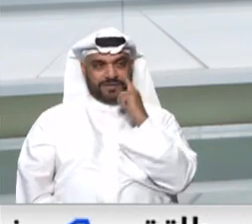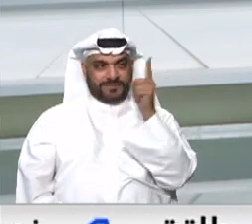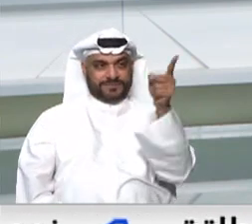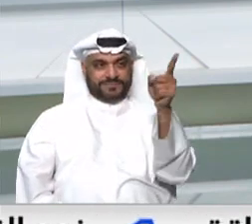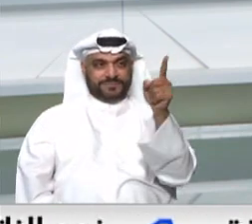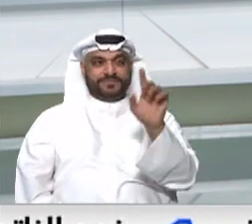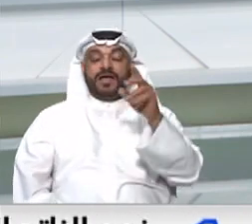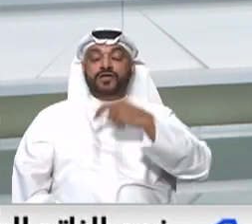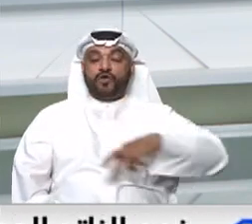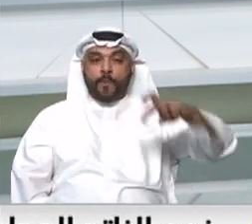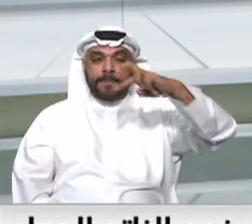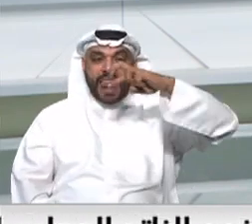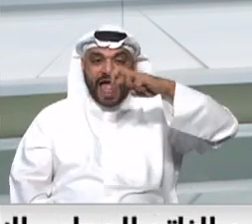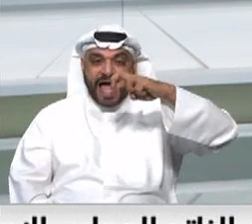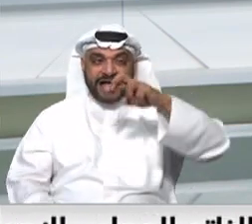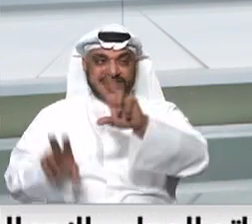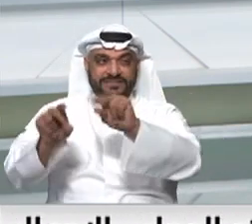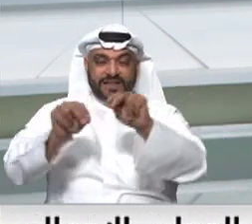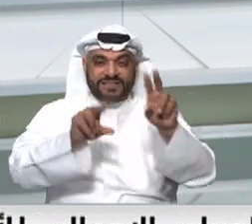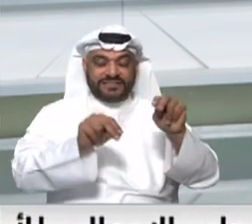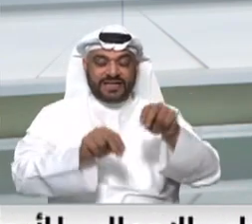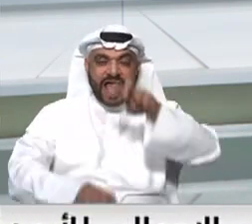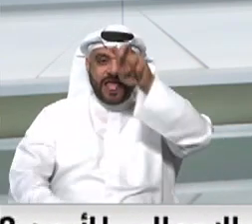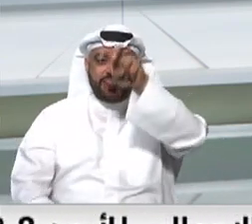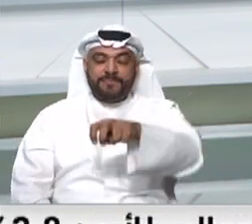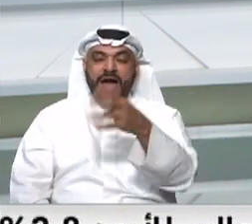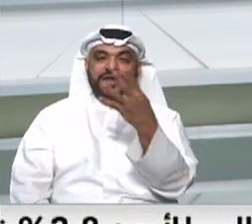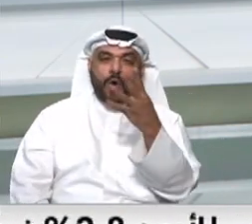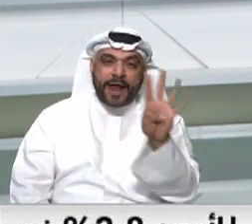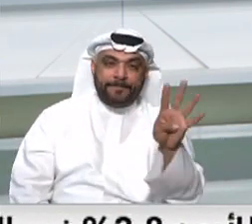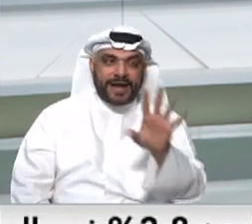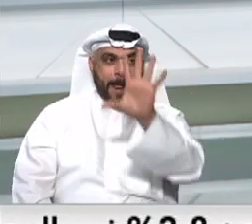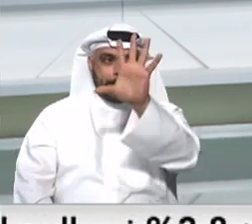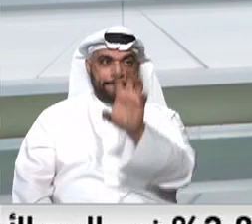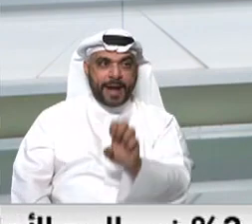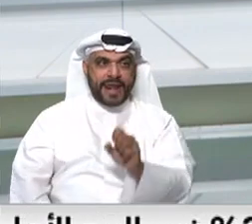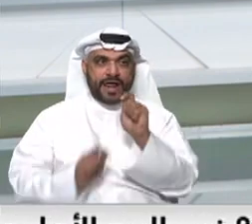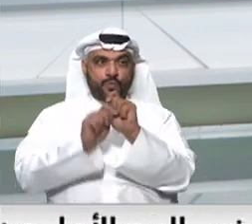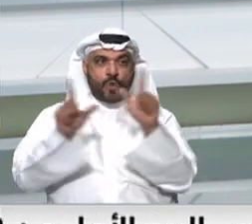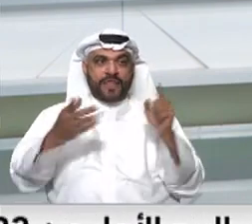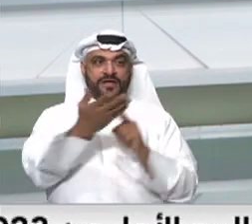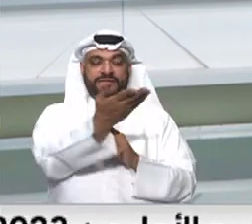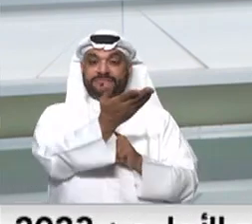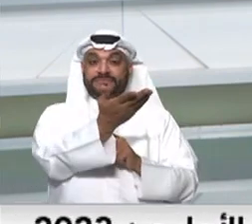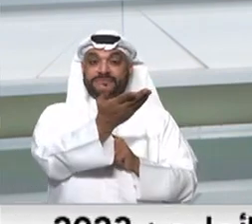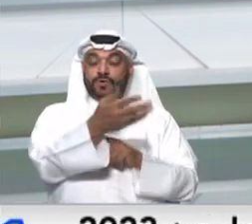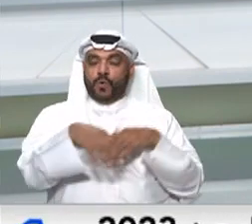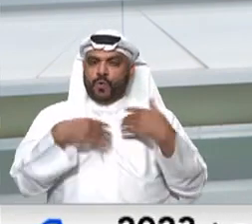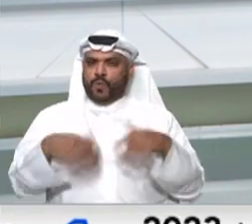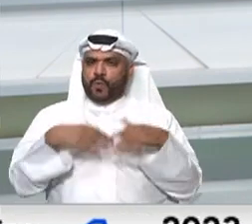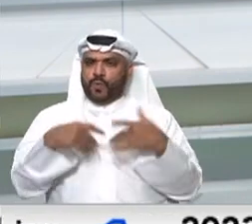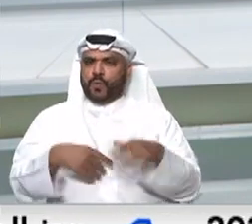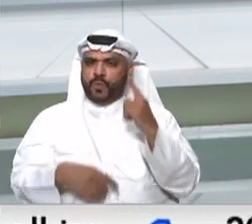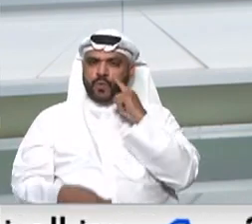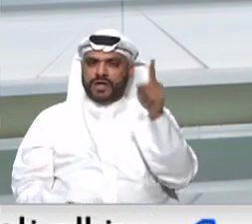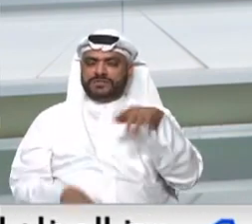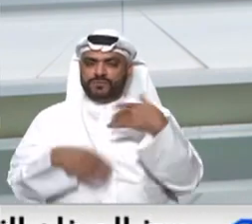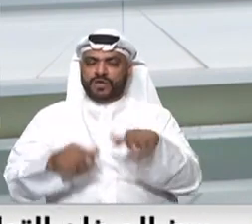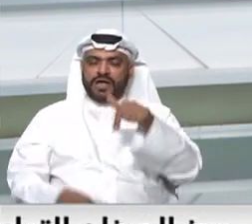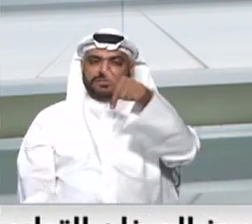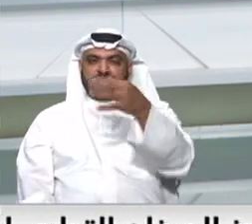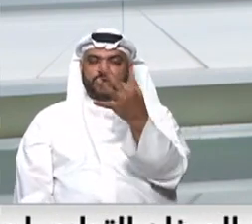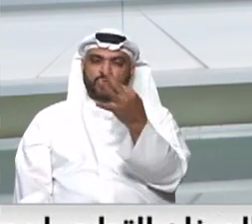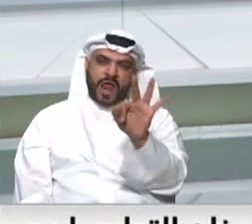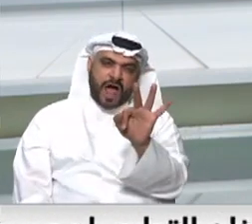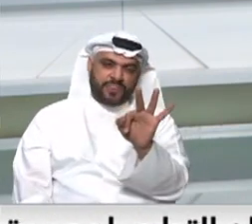كيلو متر في الساعه مع تراجع سرعه الرياح الاحساس بالحراره راح يكون اكثر وراح يكون ملحوظ اكثر على بعض المناطق عبور السحب